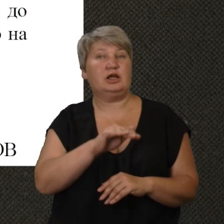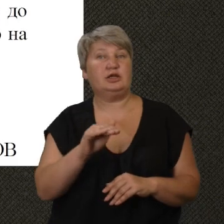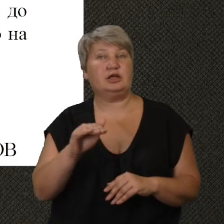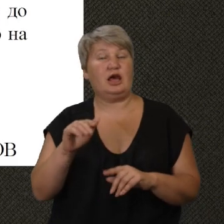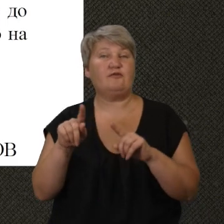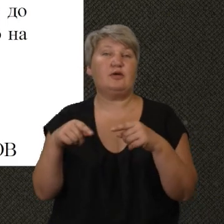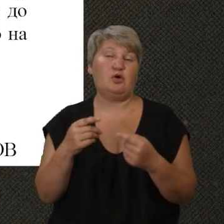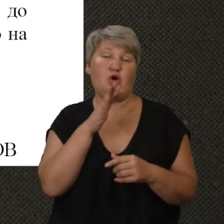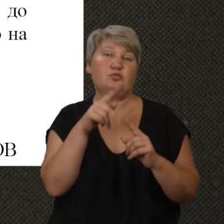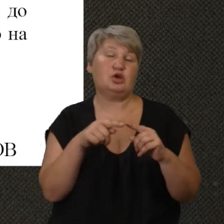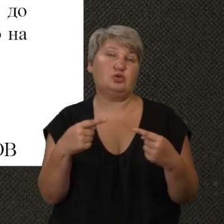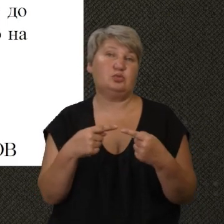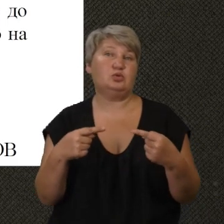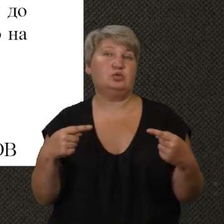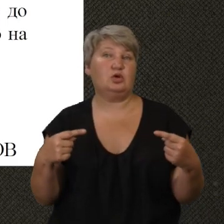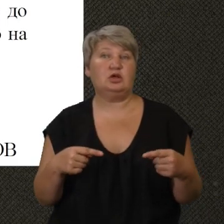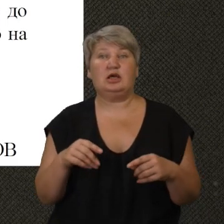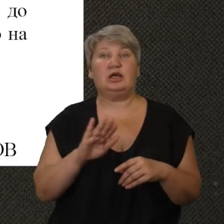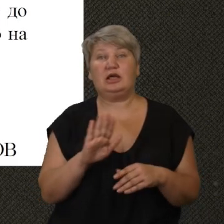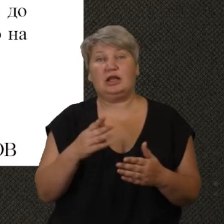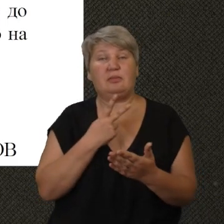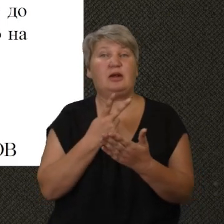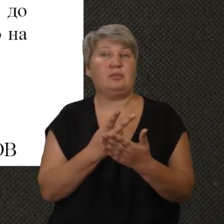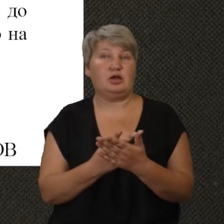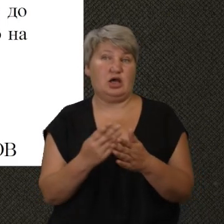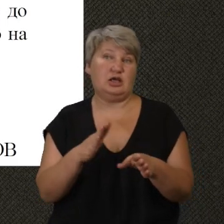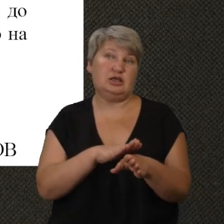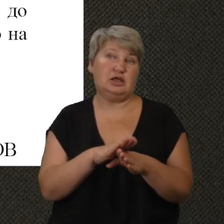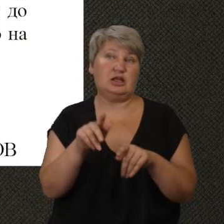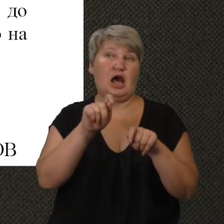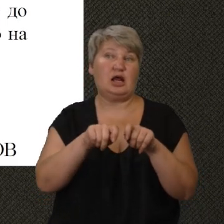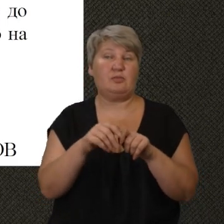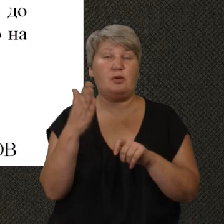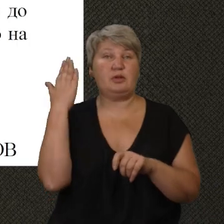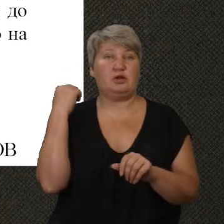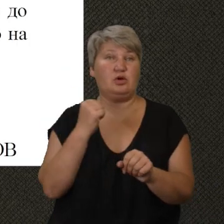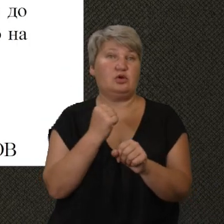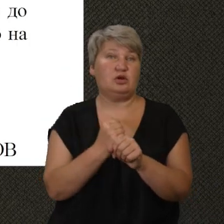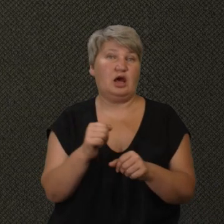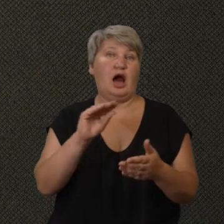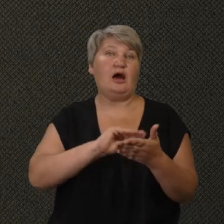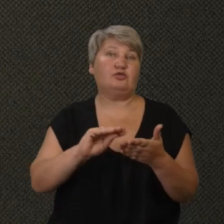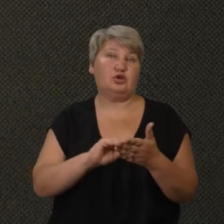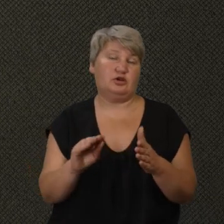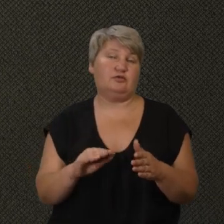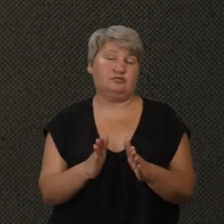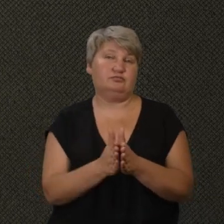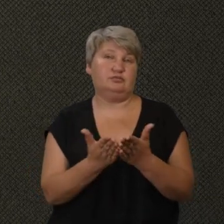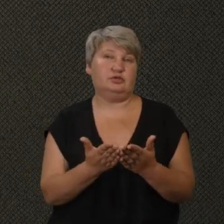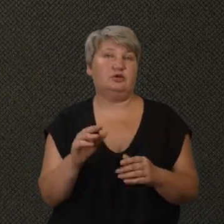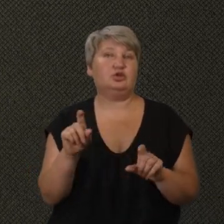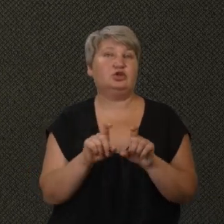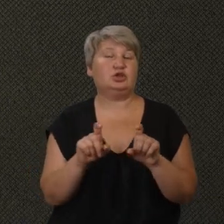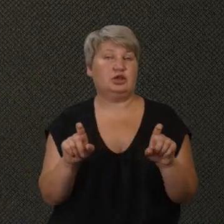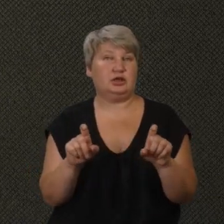часу тощо водночас воно не передбачає здійснення аналізу попередніх робіт авторів навчального видання Ми надіслали запит до